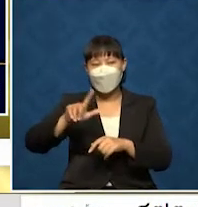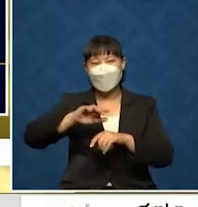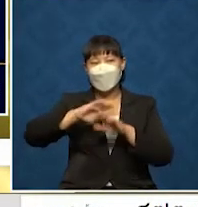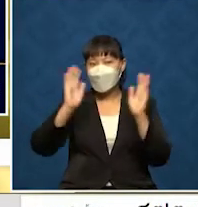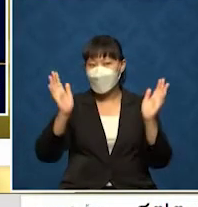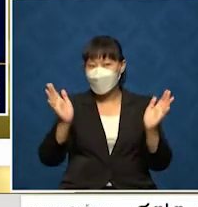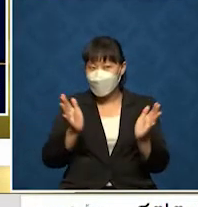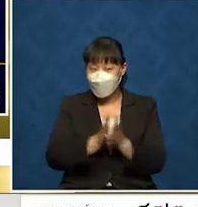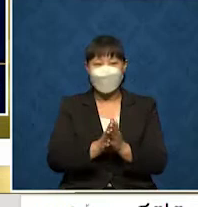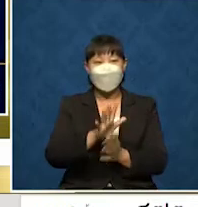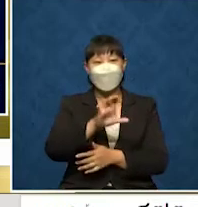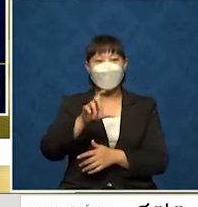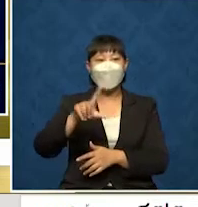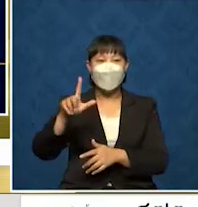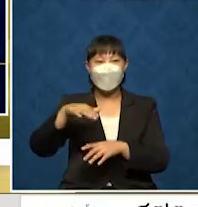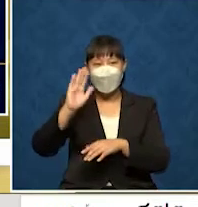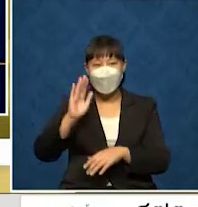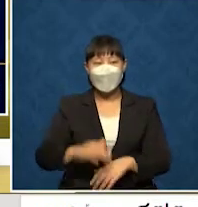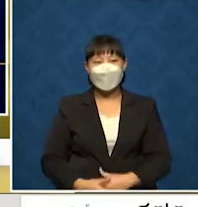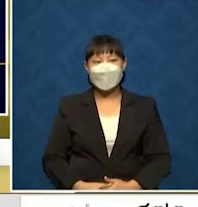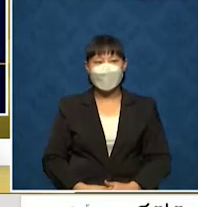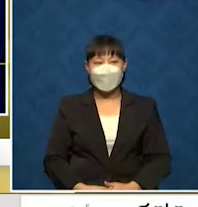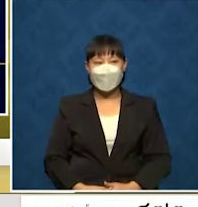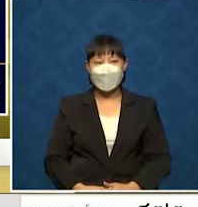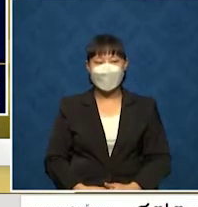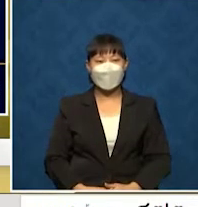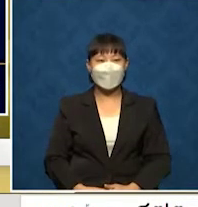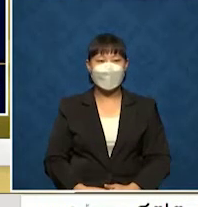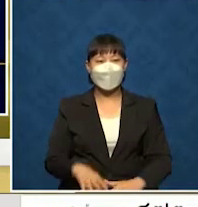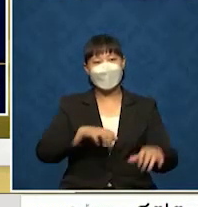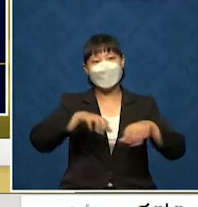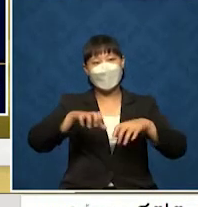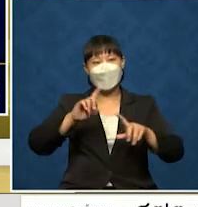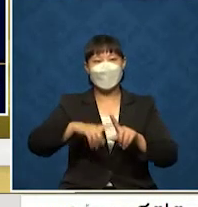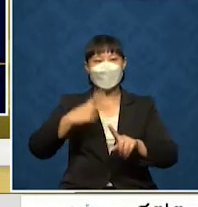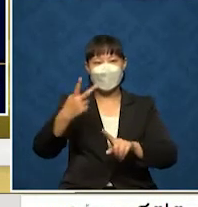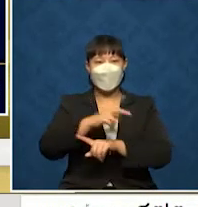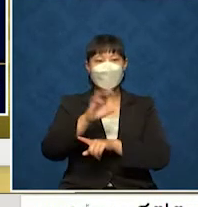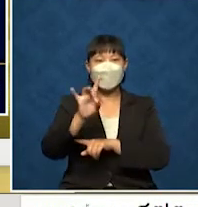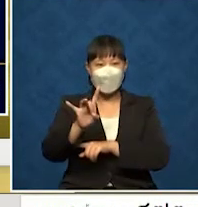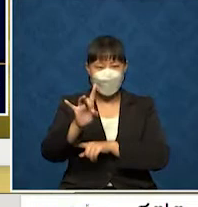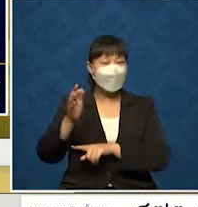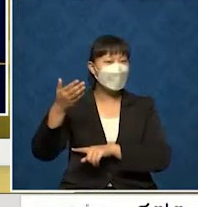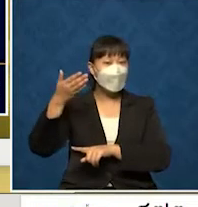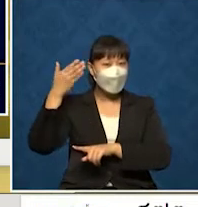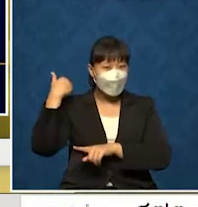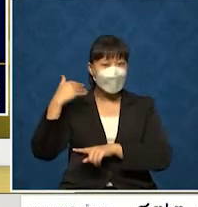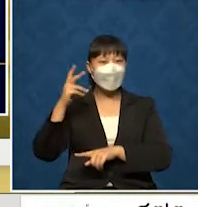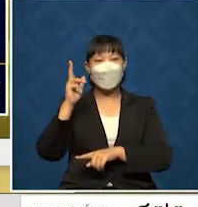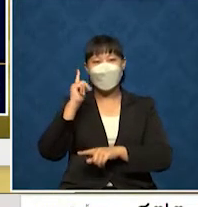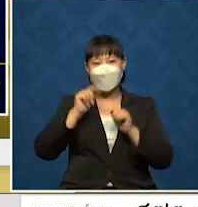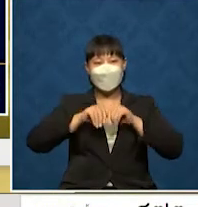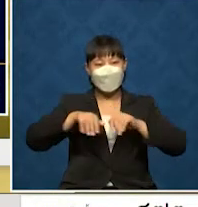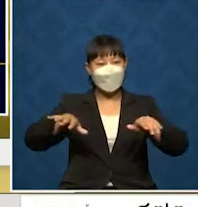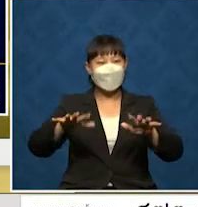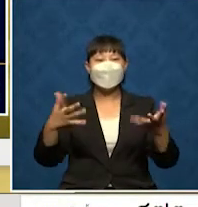500ล้านบาทในเรื่องนี้ได้ดำเนินการเมื่อวันที่8กุมภาพันธ์ที่ผ่านมาและไม่มีการแถลงข่าว